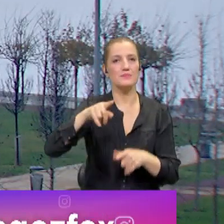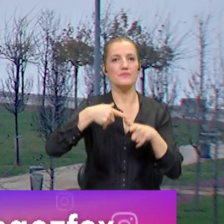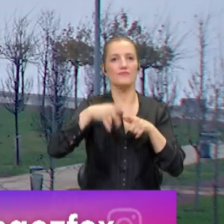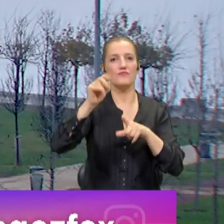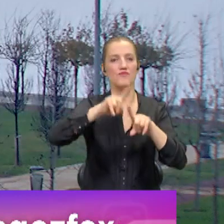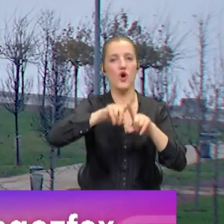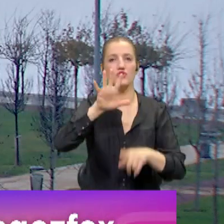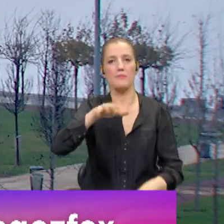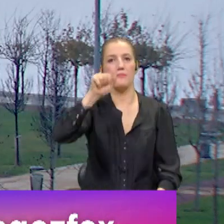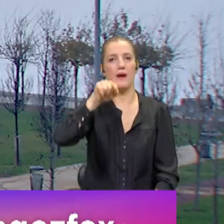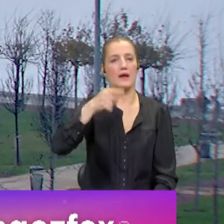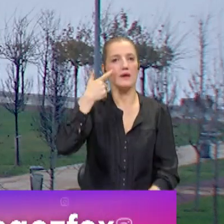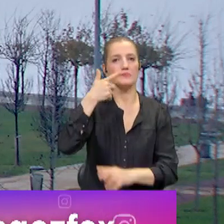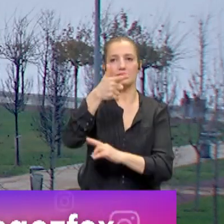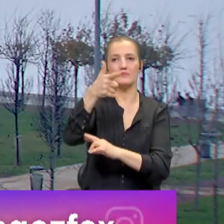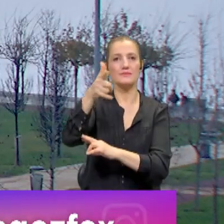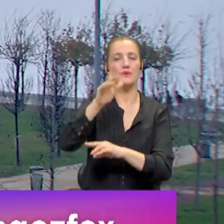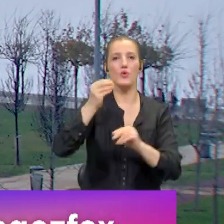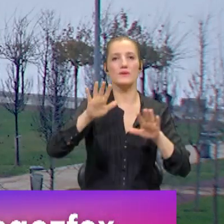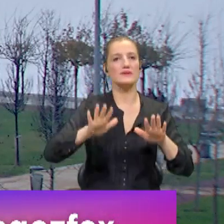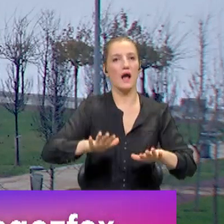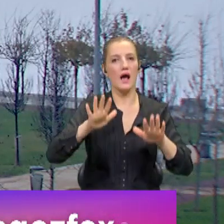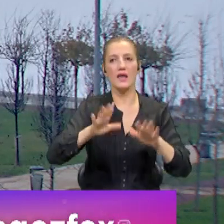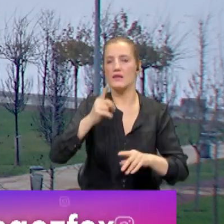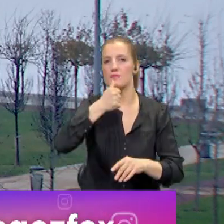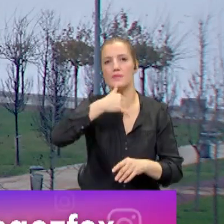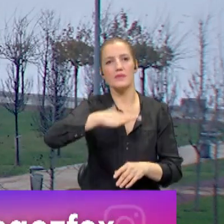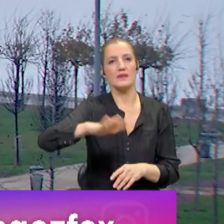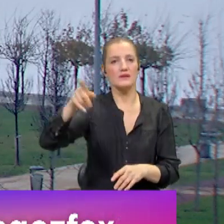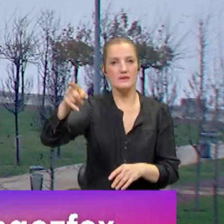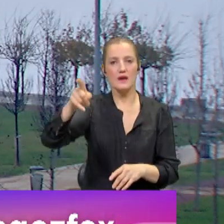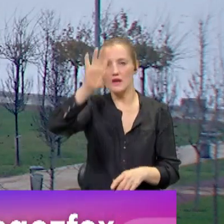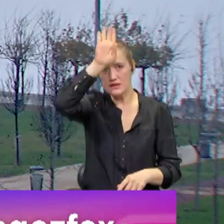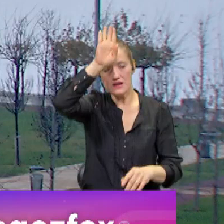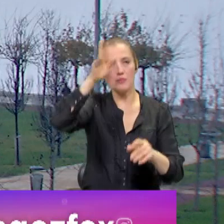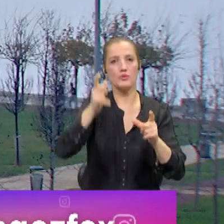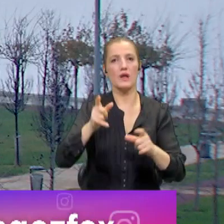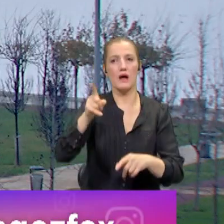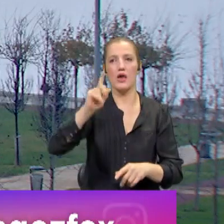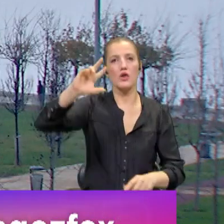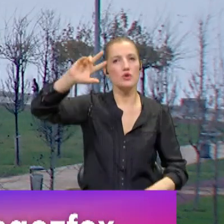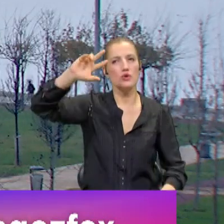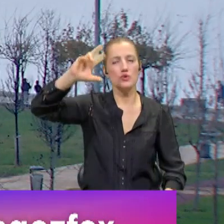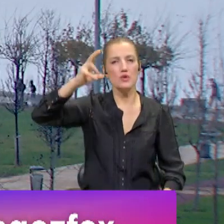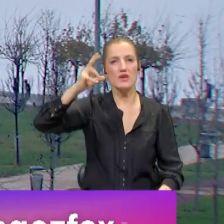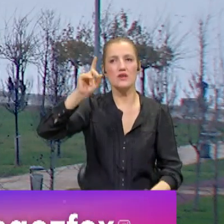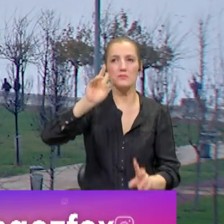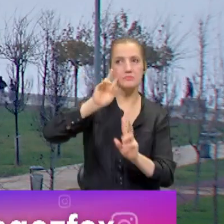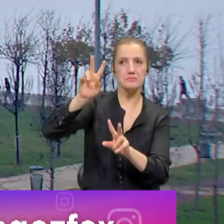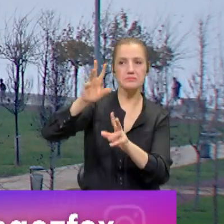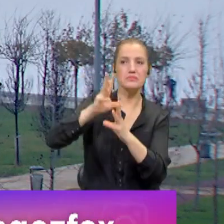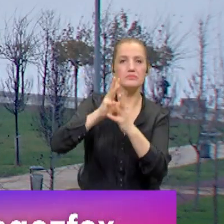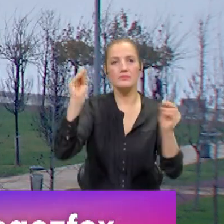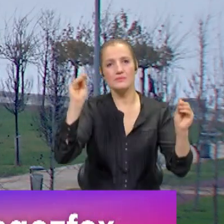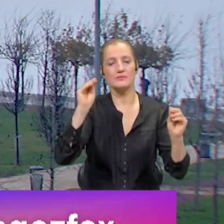TV merkezden baktığımızda çok sakin bir deniz İstanbul'da güneş yüzünü bir gösteriyor